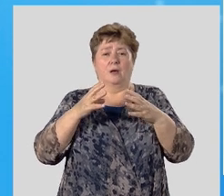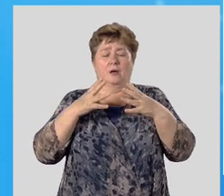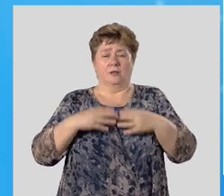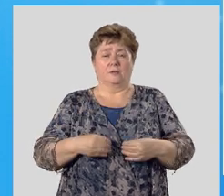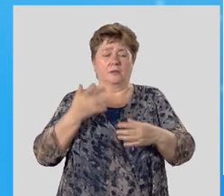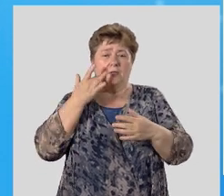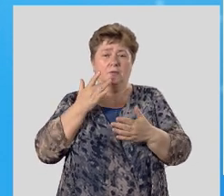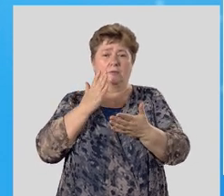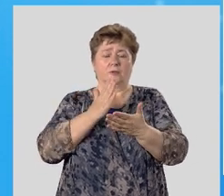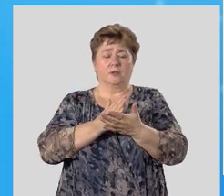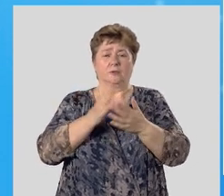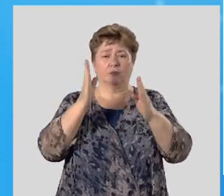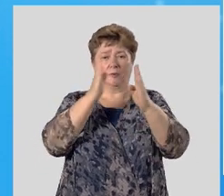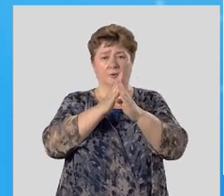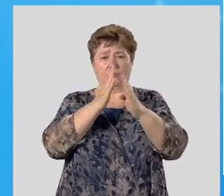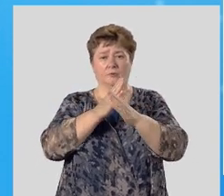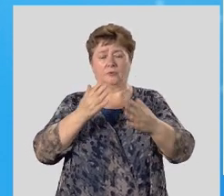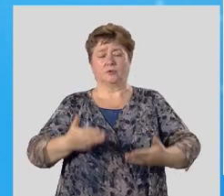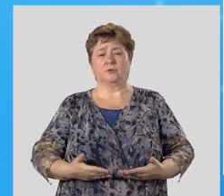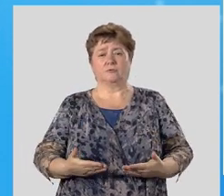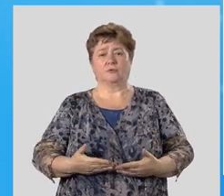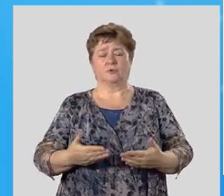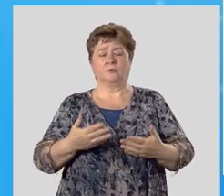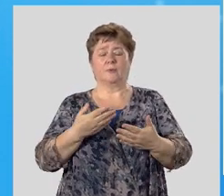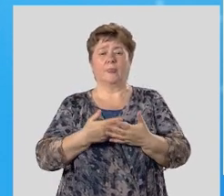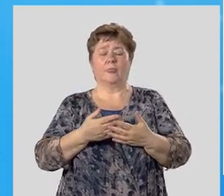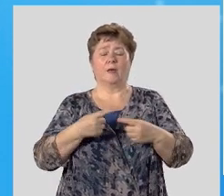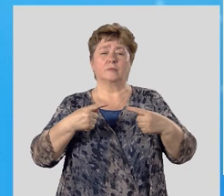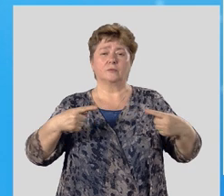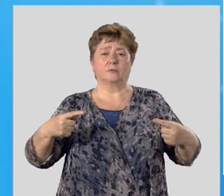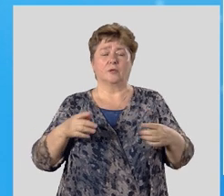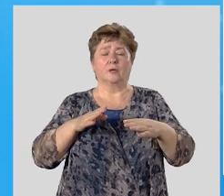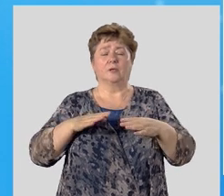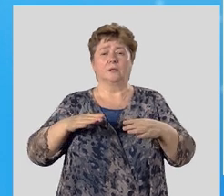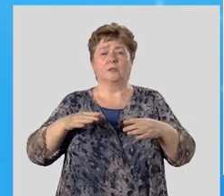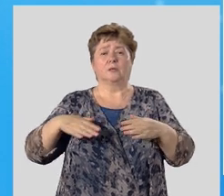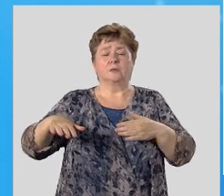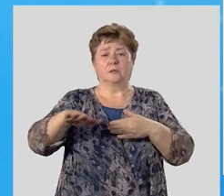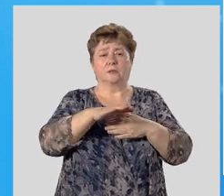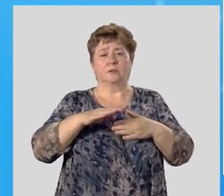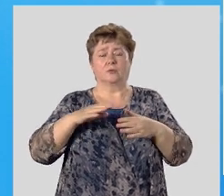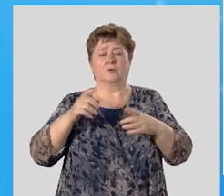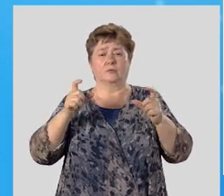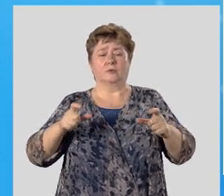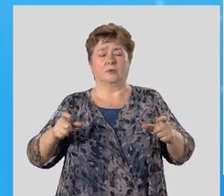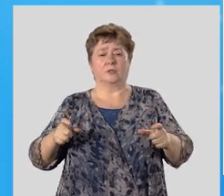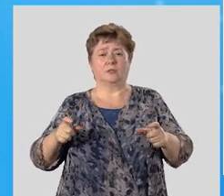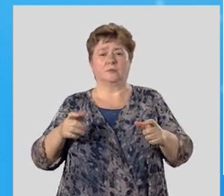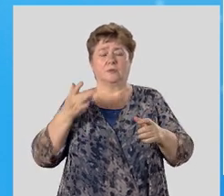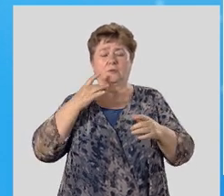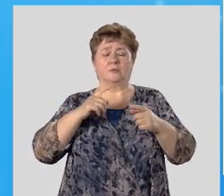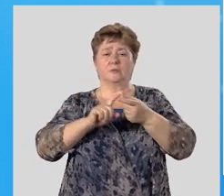который представлен в природе живущими на определенной территории особями, которые